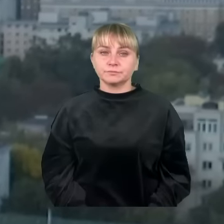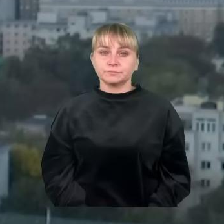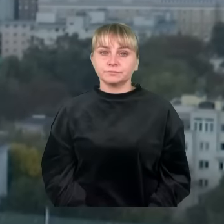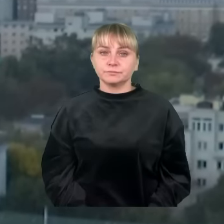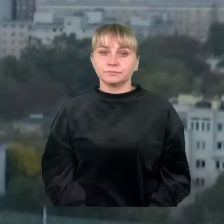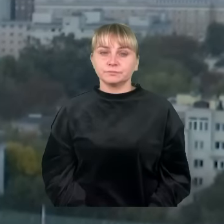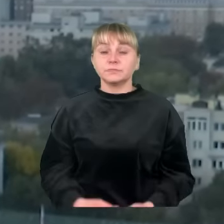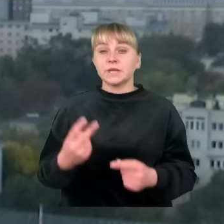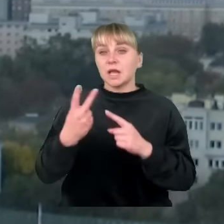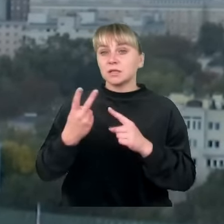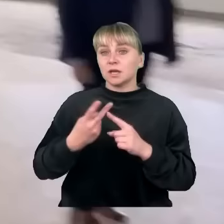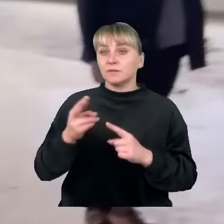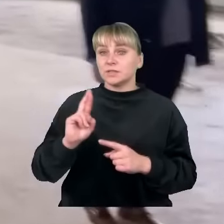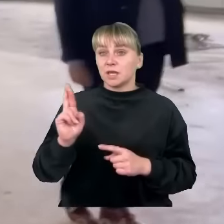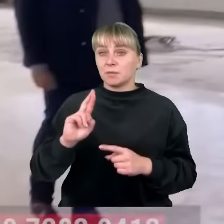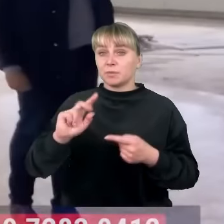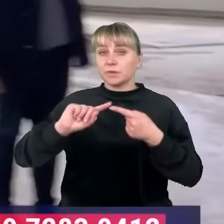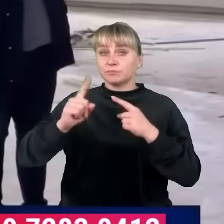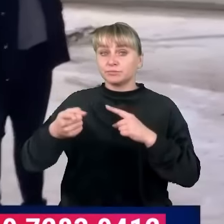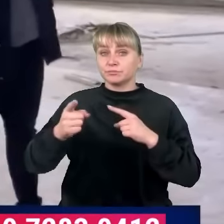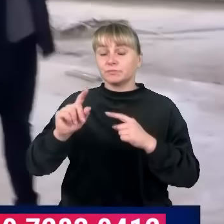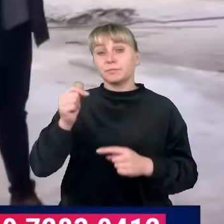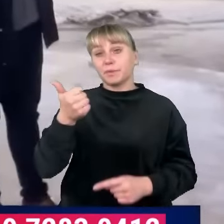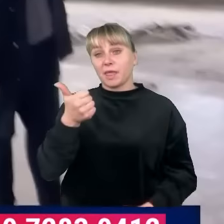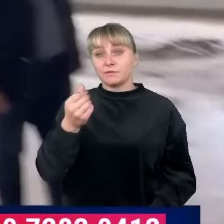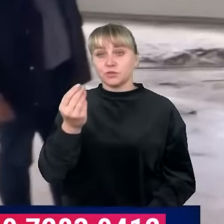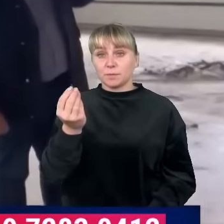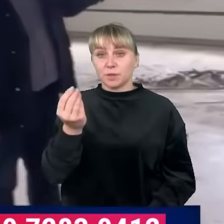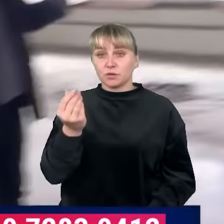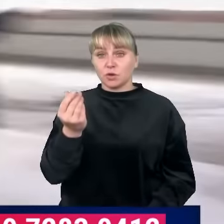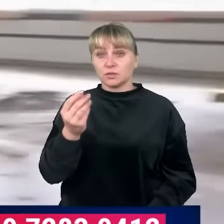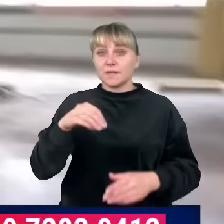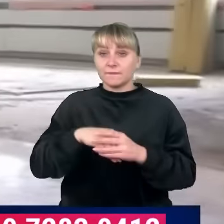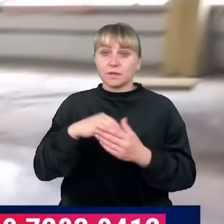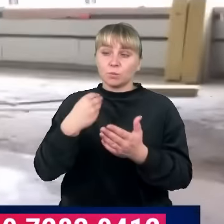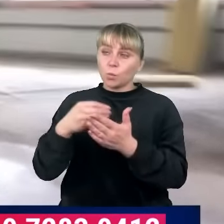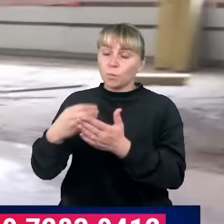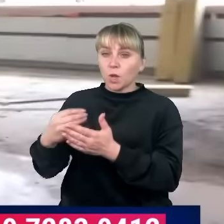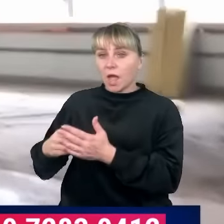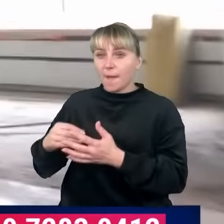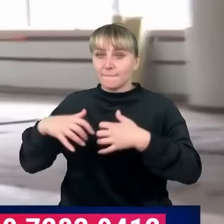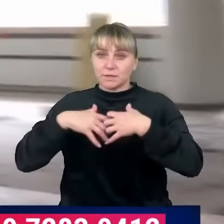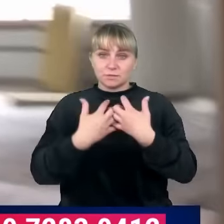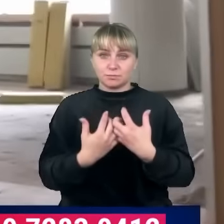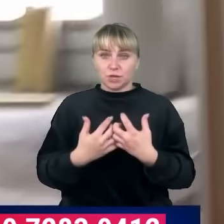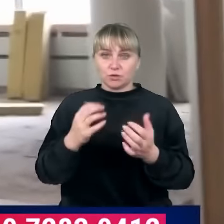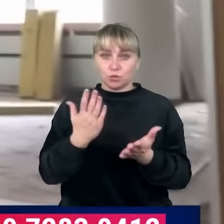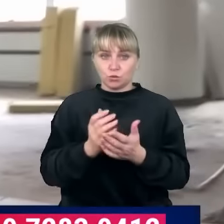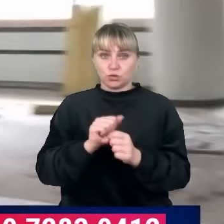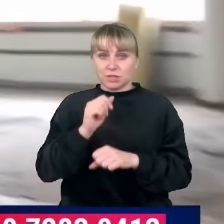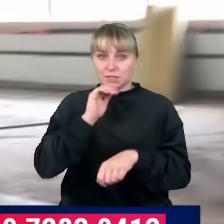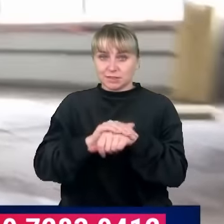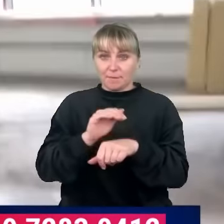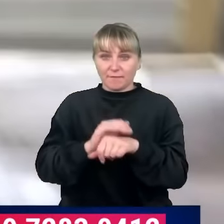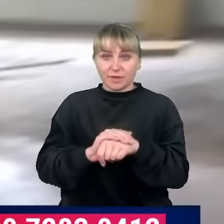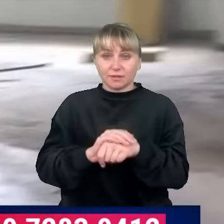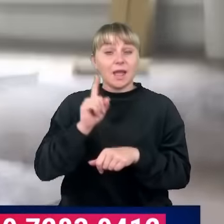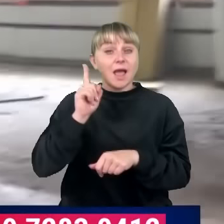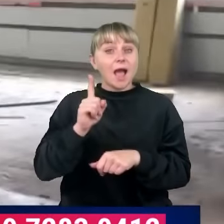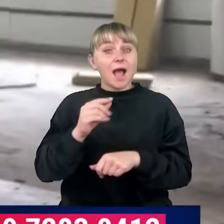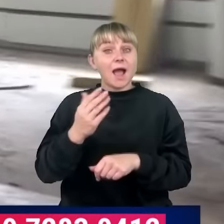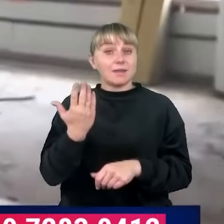Telewizja Republika wysłała pierwsze pieniądze, za które kupujemy sprzęt, który jest w tej chwili zamawiany, ale zanim ten sprzęt